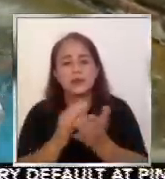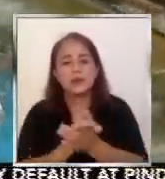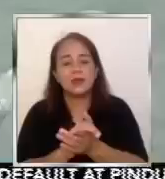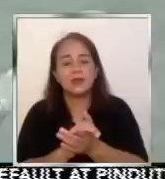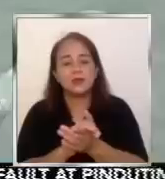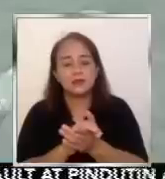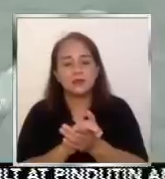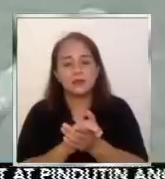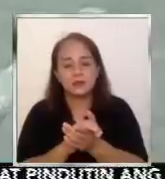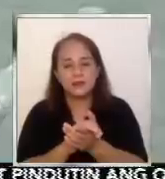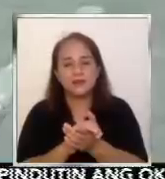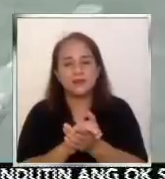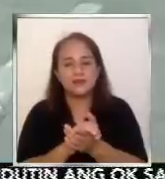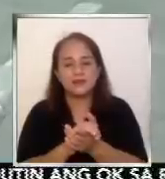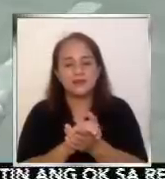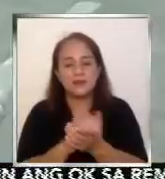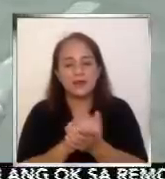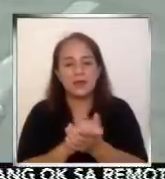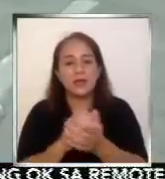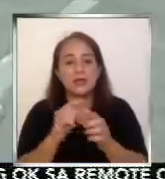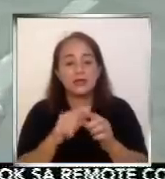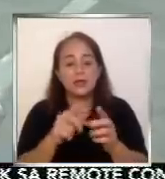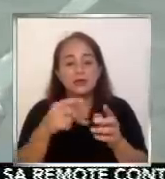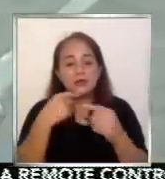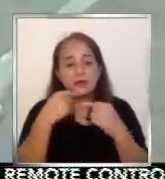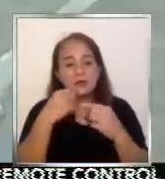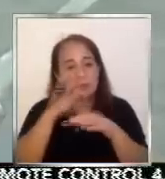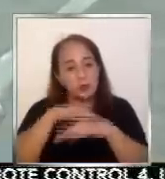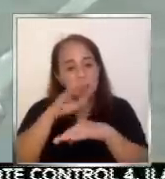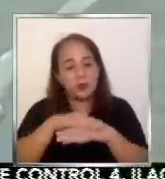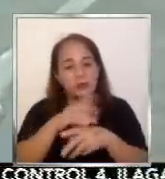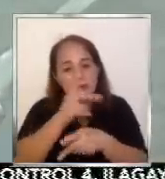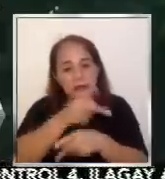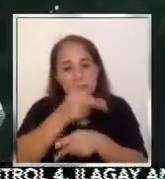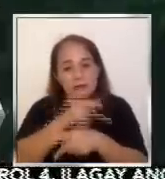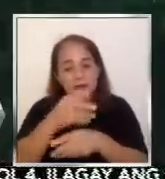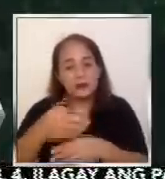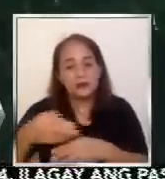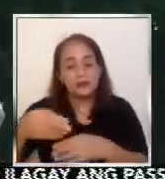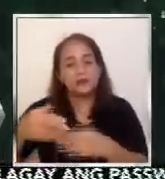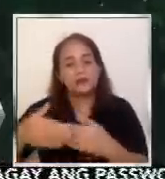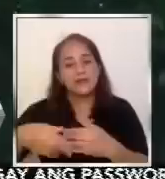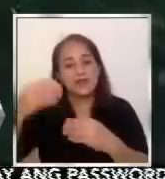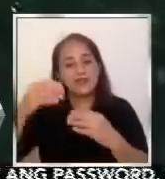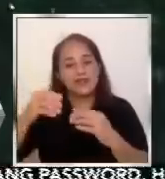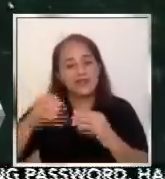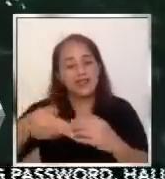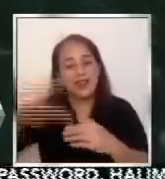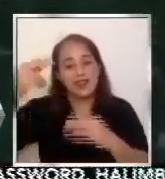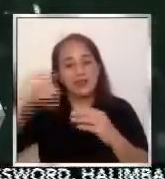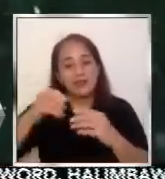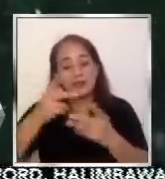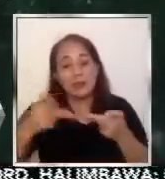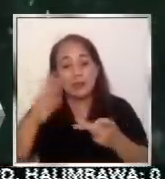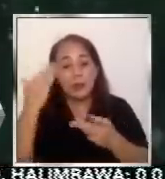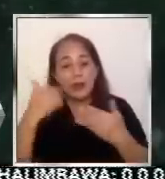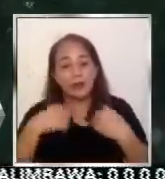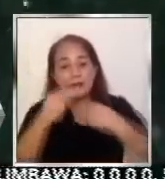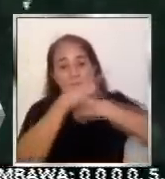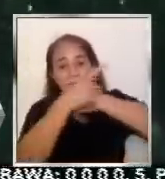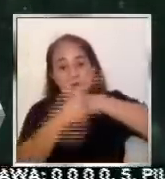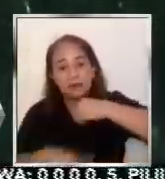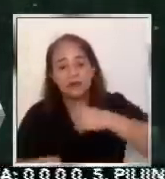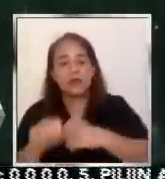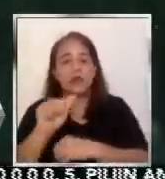at Badok. At pinag-iingat naman ang mga nakatira sa mga mataas na lugar na landslide prone area gaya ng bayan ng Adams,